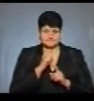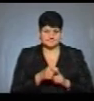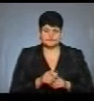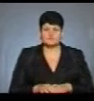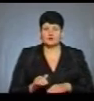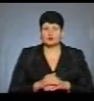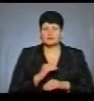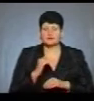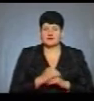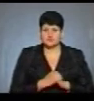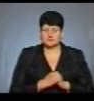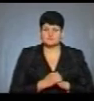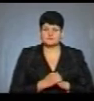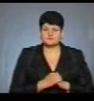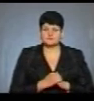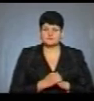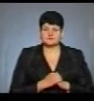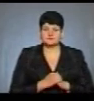вечора.